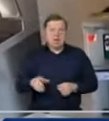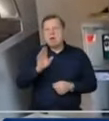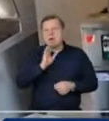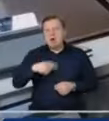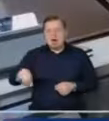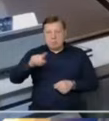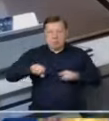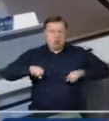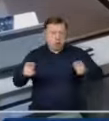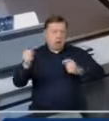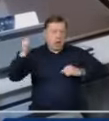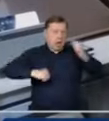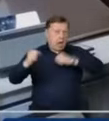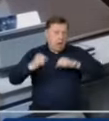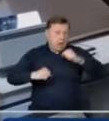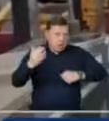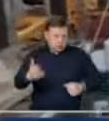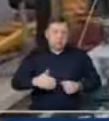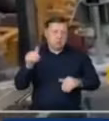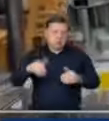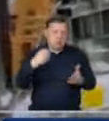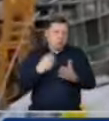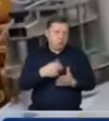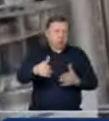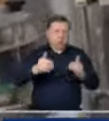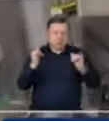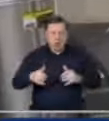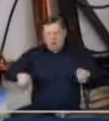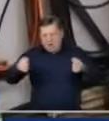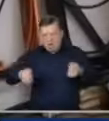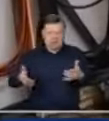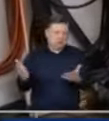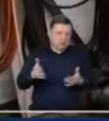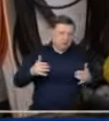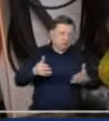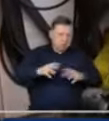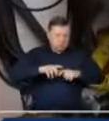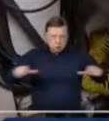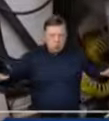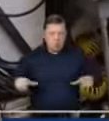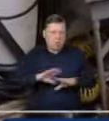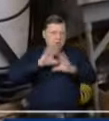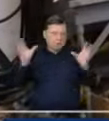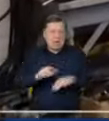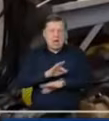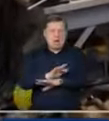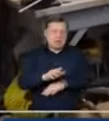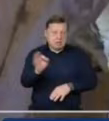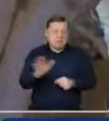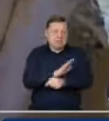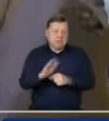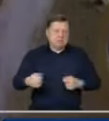miasteczek organizowane są aukcje, podczas których można kupić kuchnie, stoły, krzesła, garnki i wszystko, co stanowiło wcześniej podstawę restauracyjnego